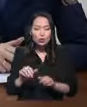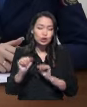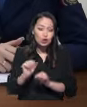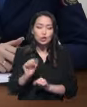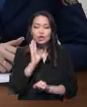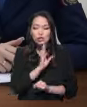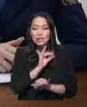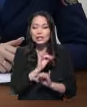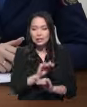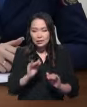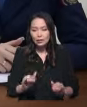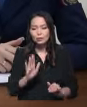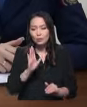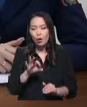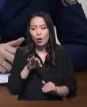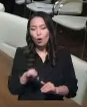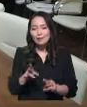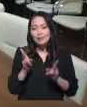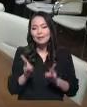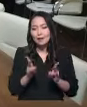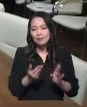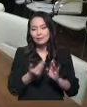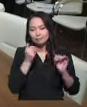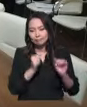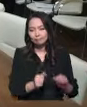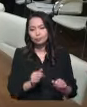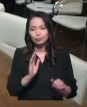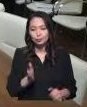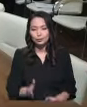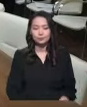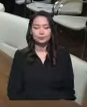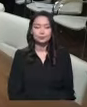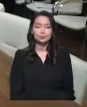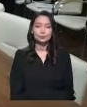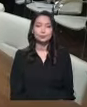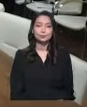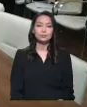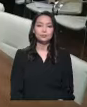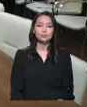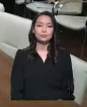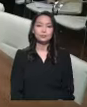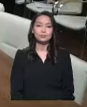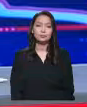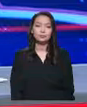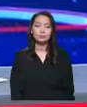и детей от трагедии. Ирина Якунина, Ренат Джумагулов, Астана Таймс, Усть-Каменогорск.